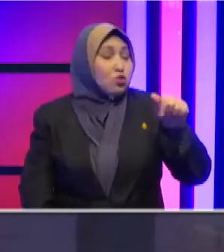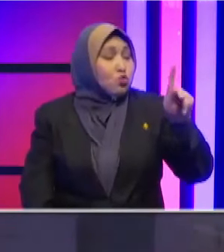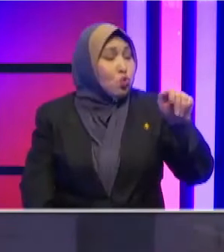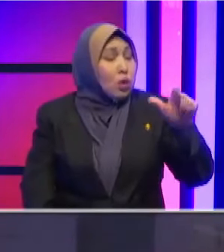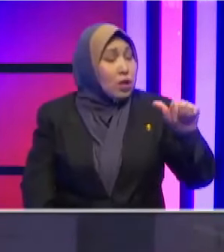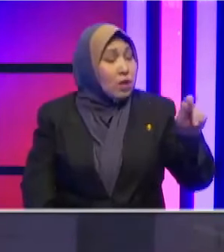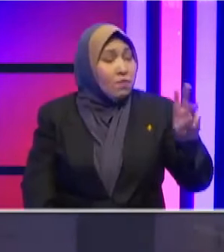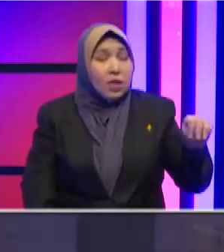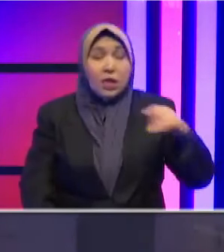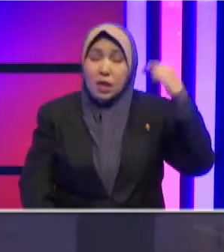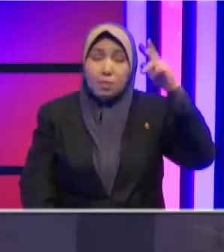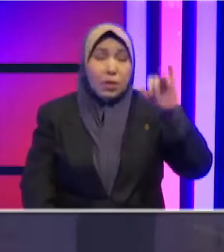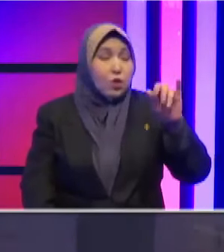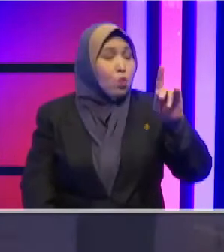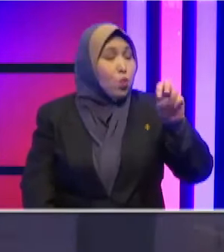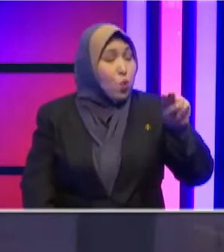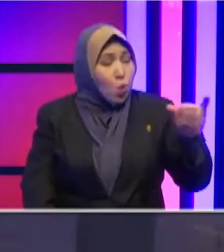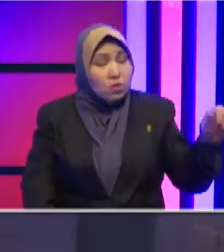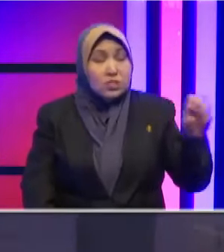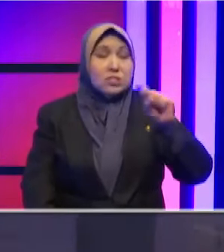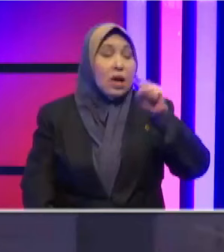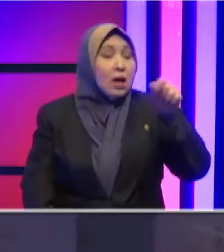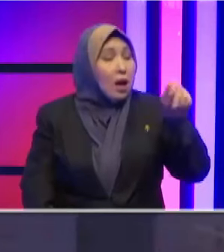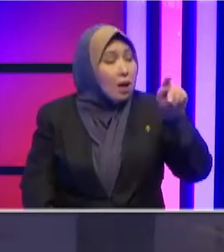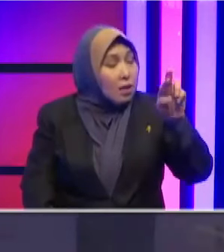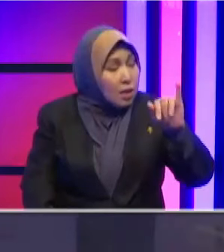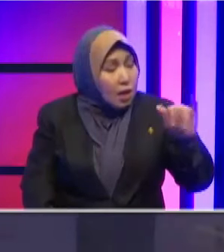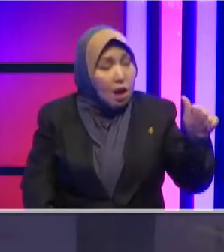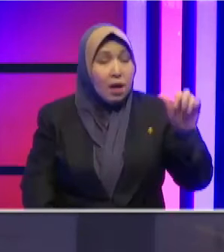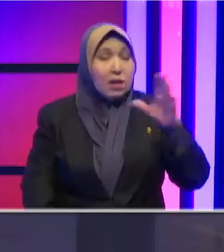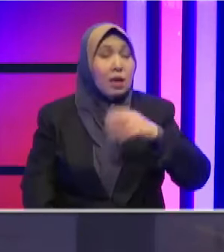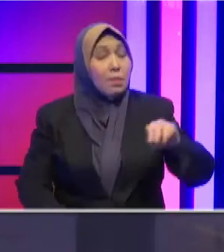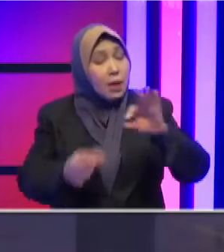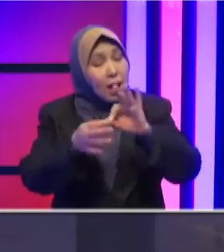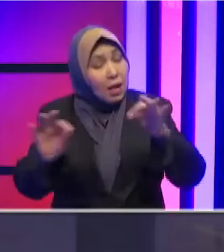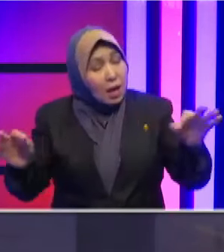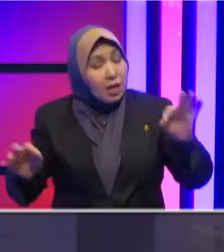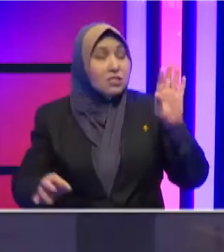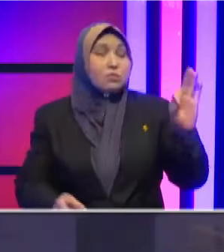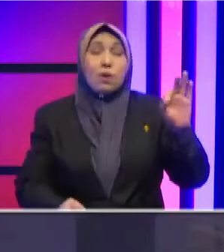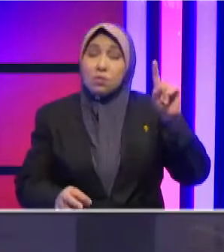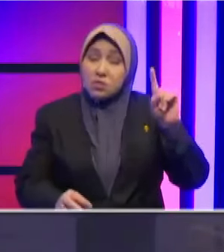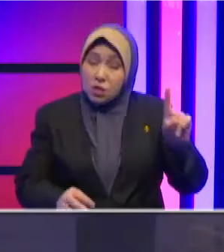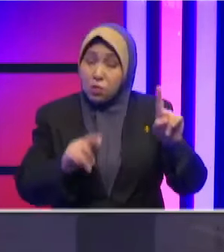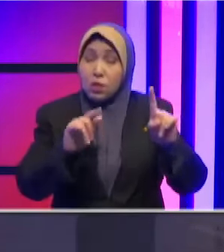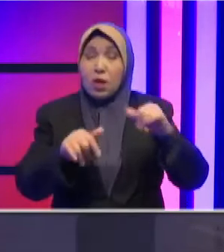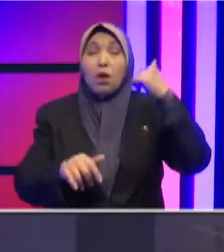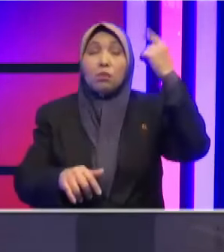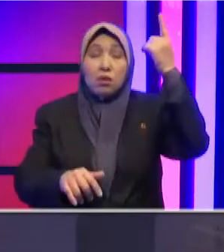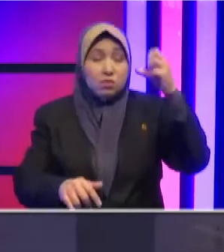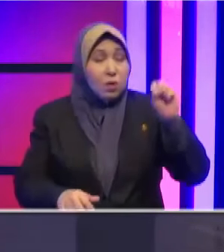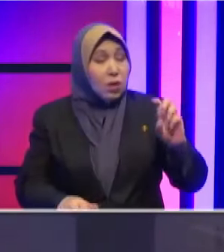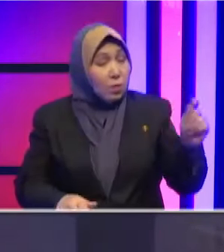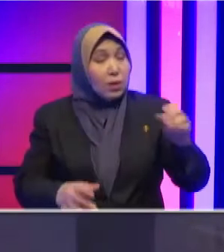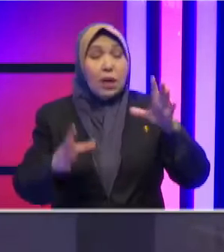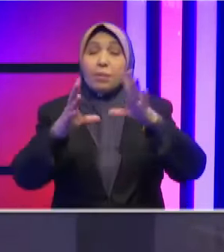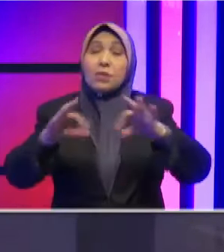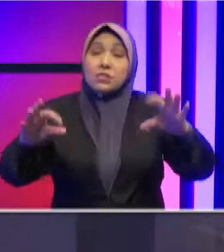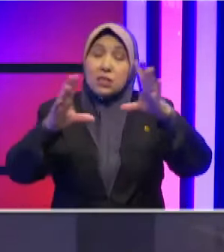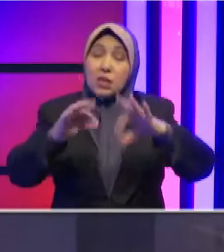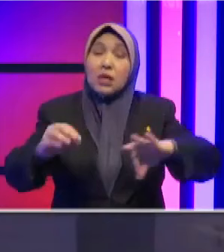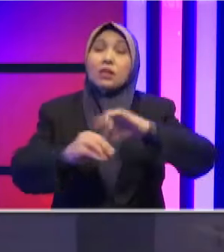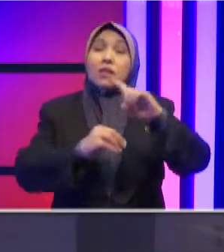Alaihissalam dan nabi zakariya make pada ayat 91 ini Allah Subhanahu Wa Ta'ala menciptakan